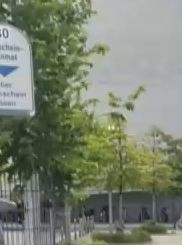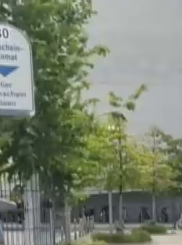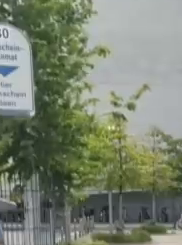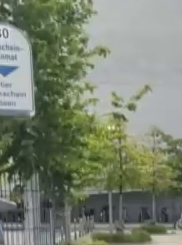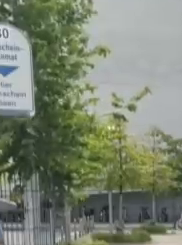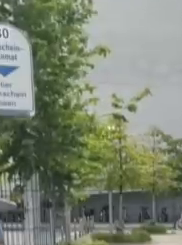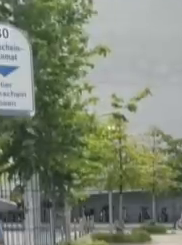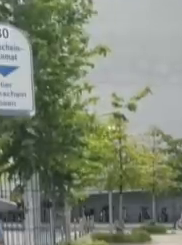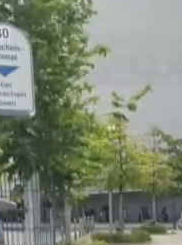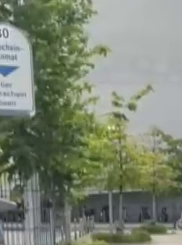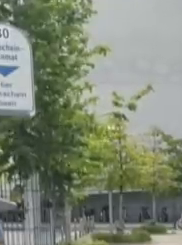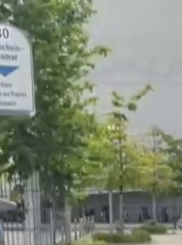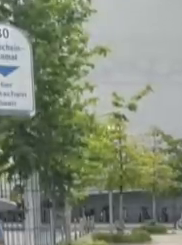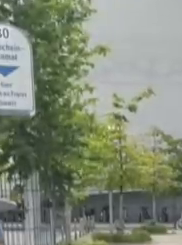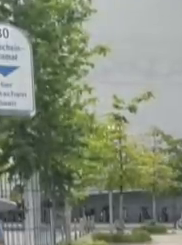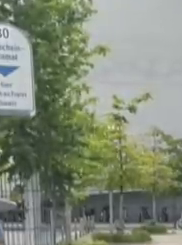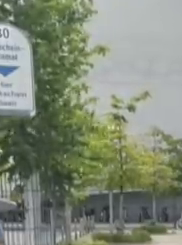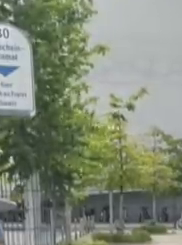den